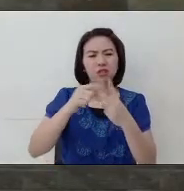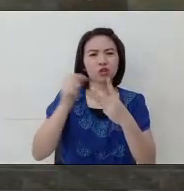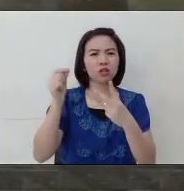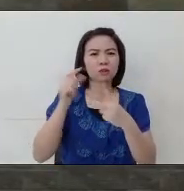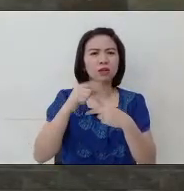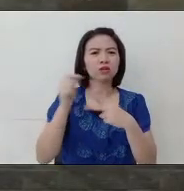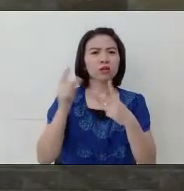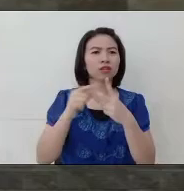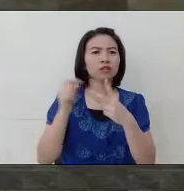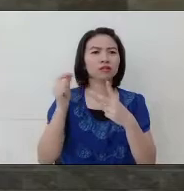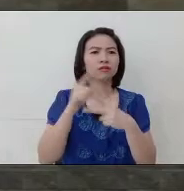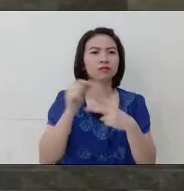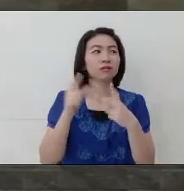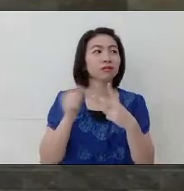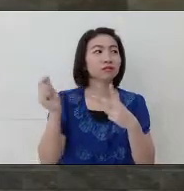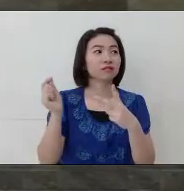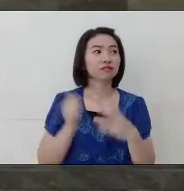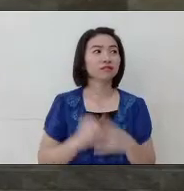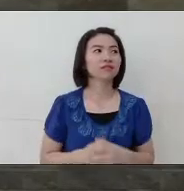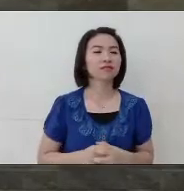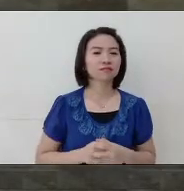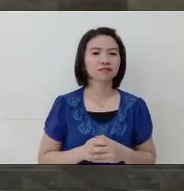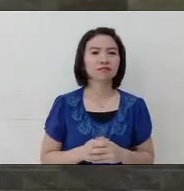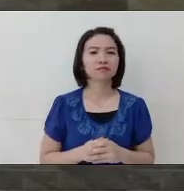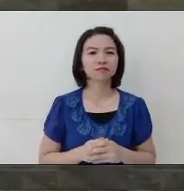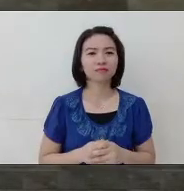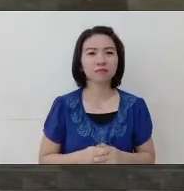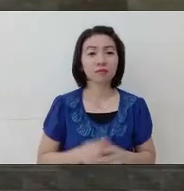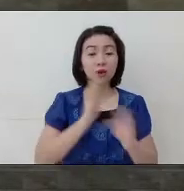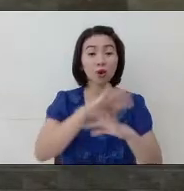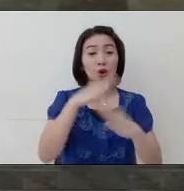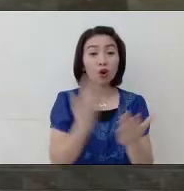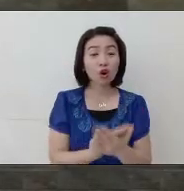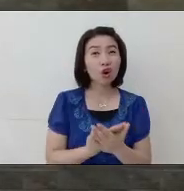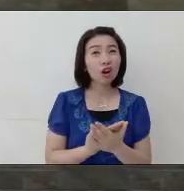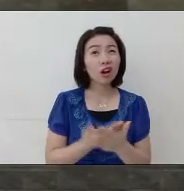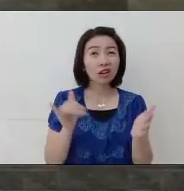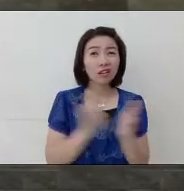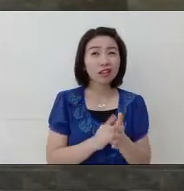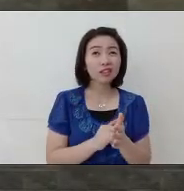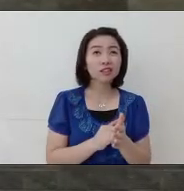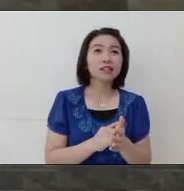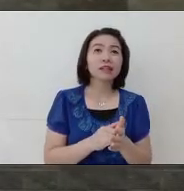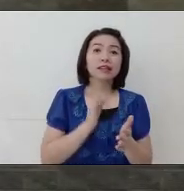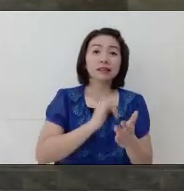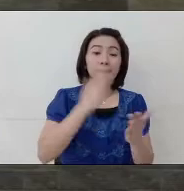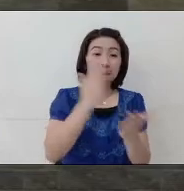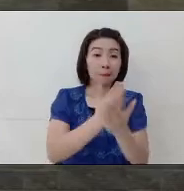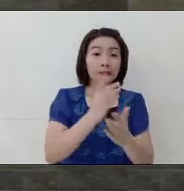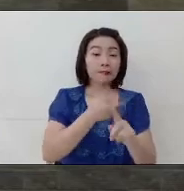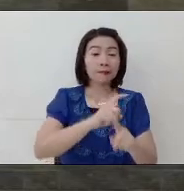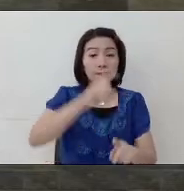ng anti-aging mga kapatid is just delaying the age. The age look.